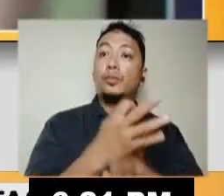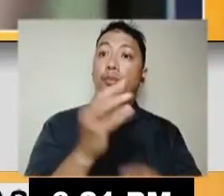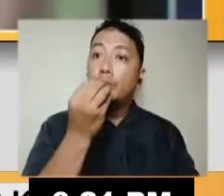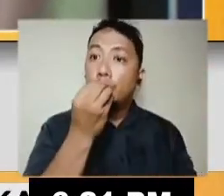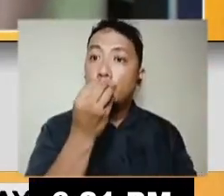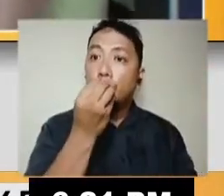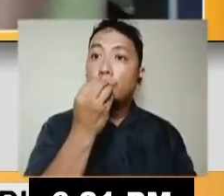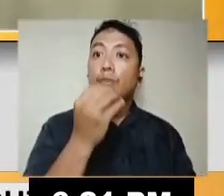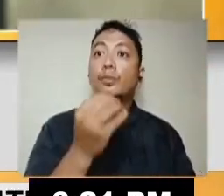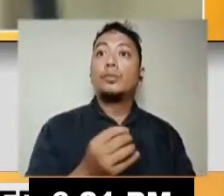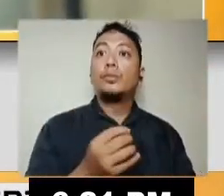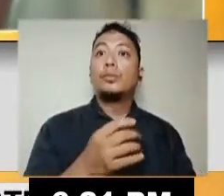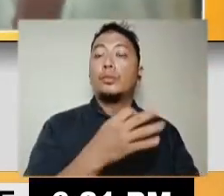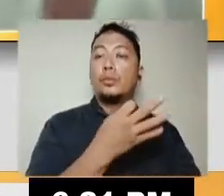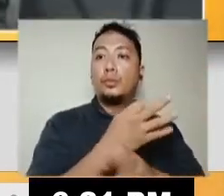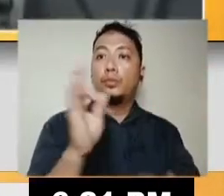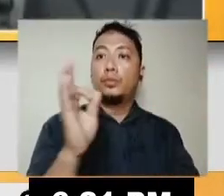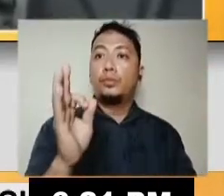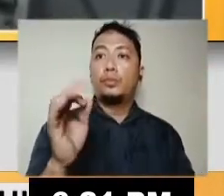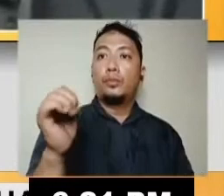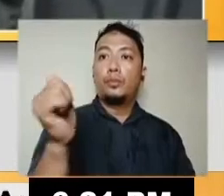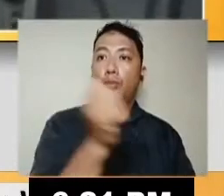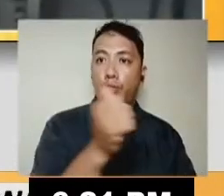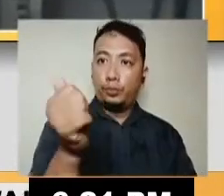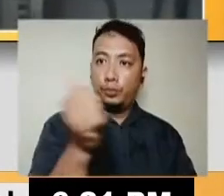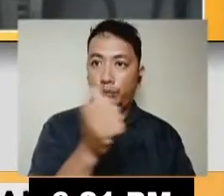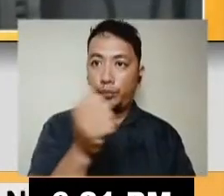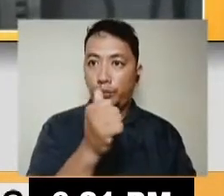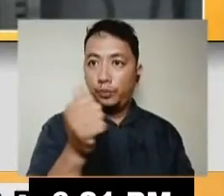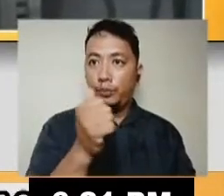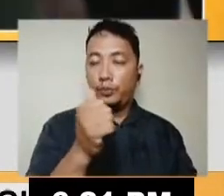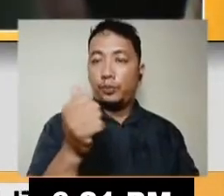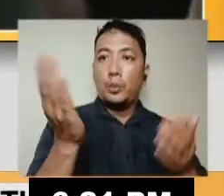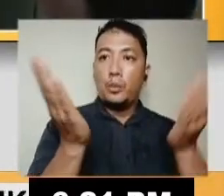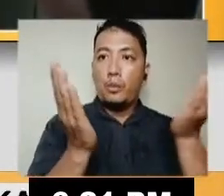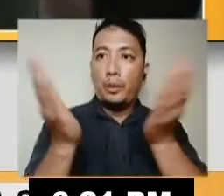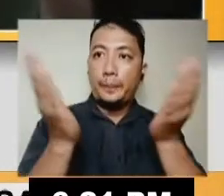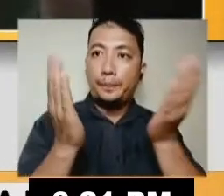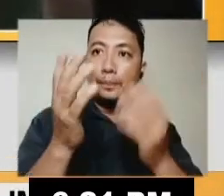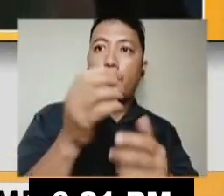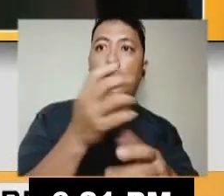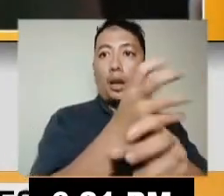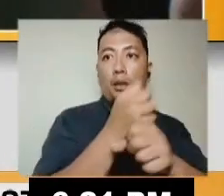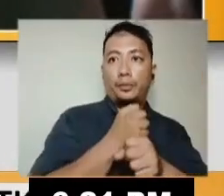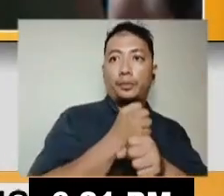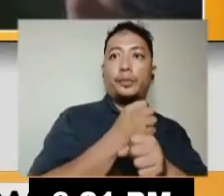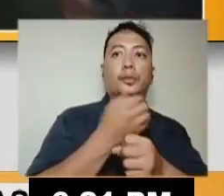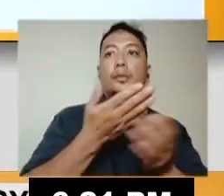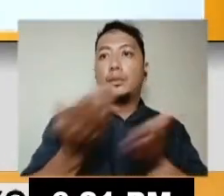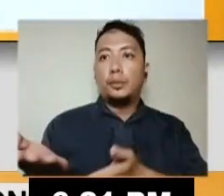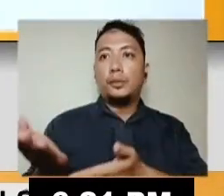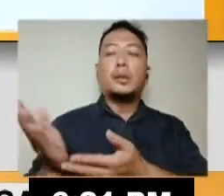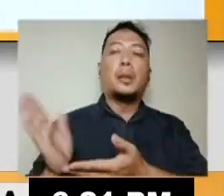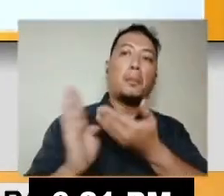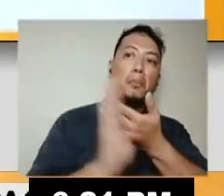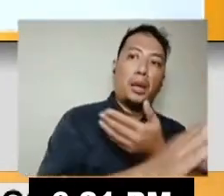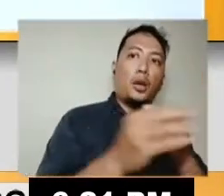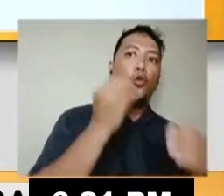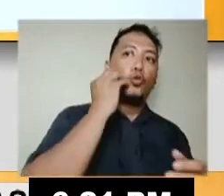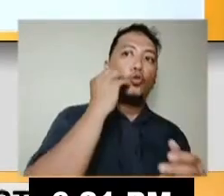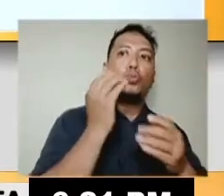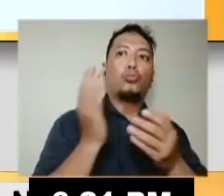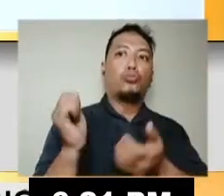libre po yung transportation service. Hatid sundo po sila. Kaya napakagandang pagtrato po nila sa aming